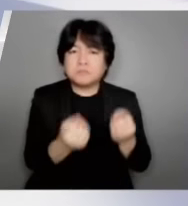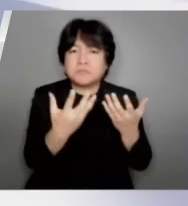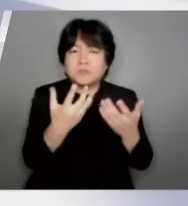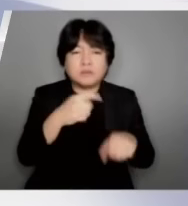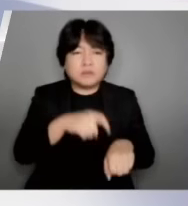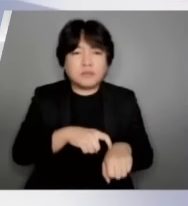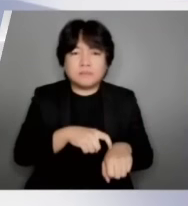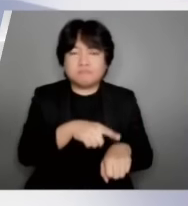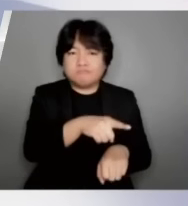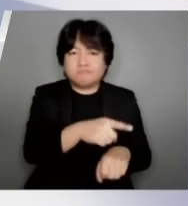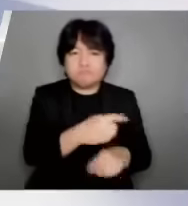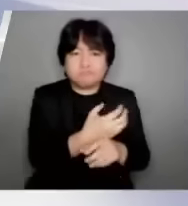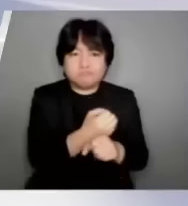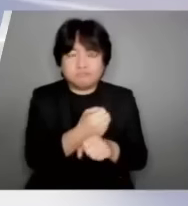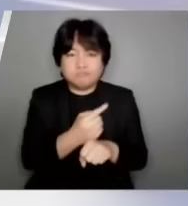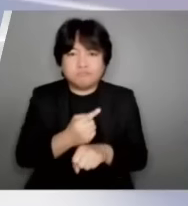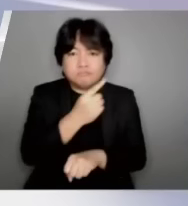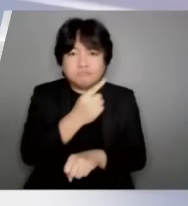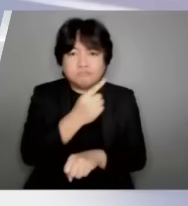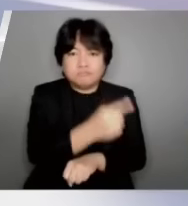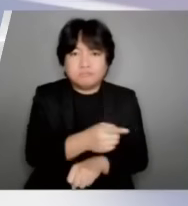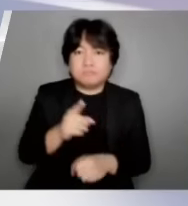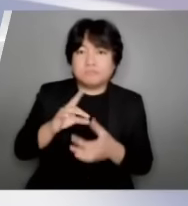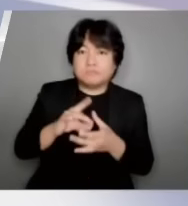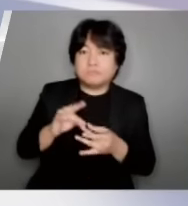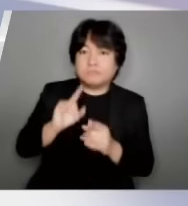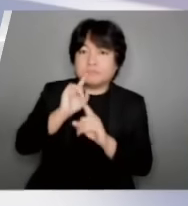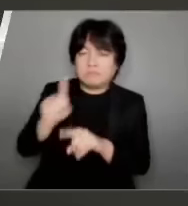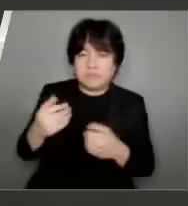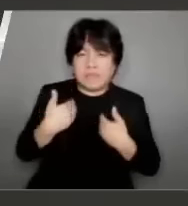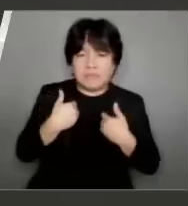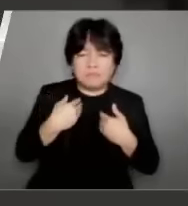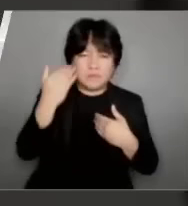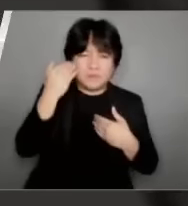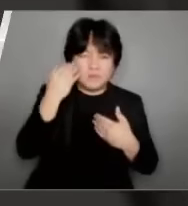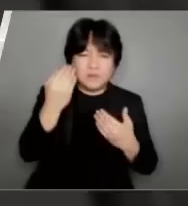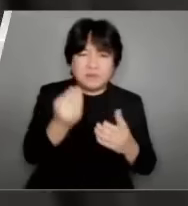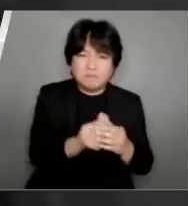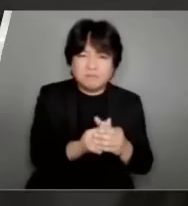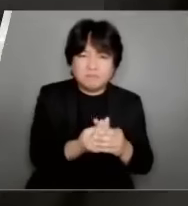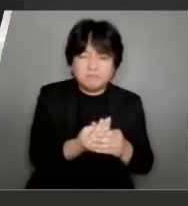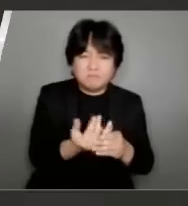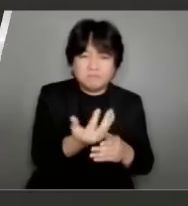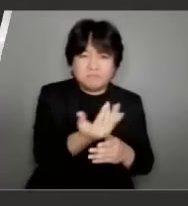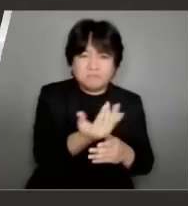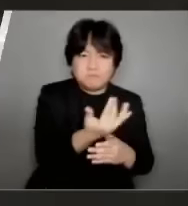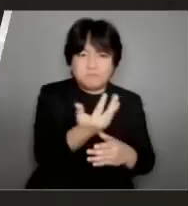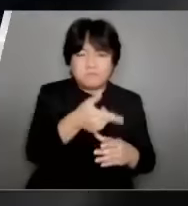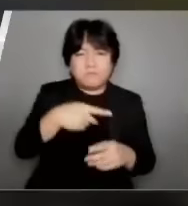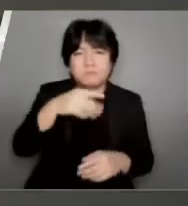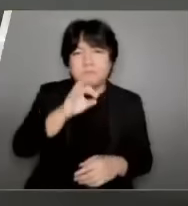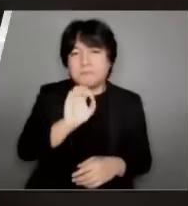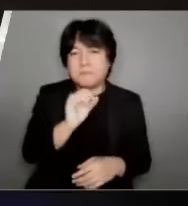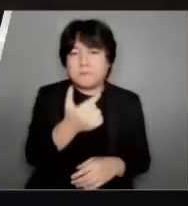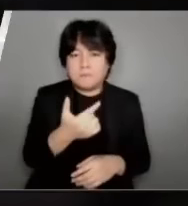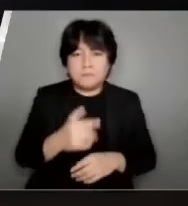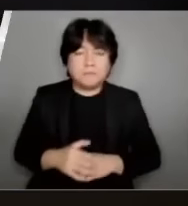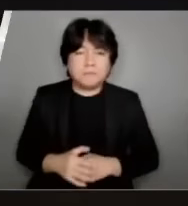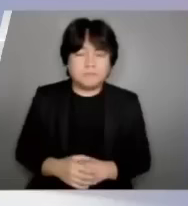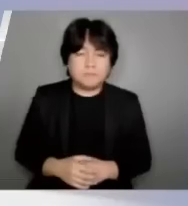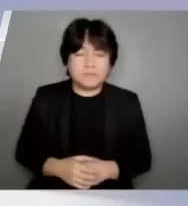so usok na usok. Pusok na, tapos humigil kami na. Sinubukan pa ng kanyang mga kasama na patakuhin ang makina, pero